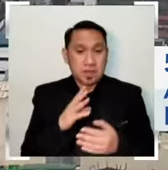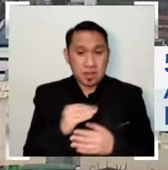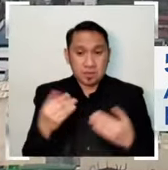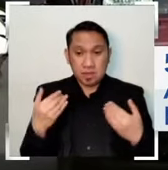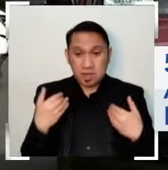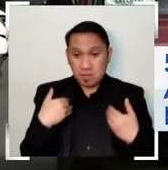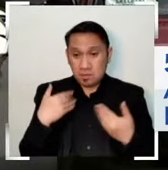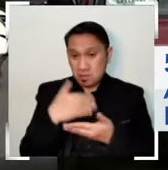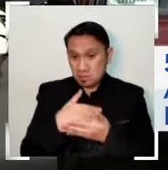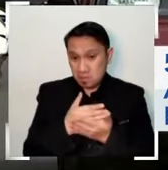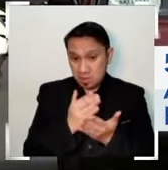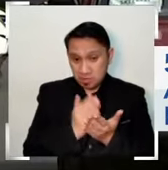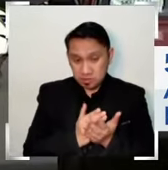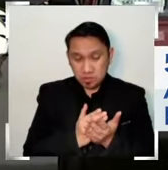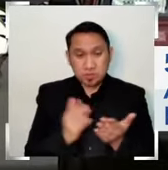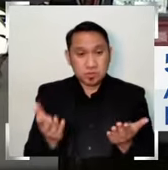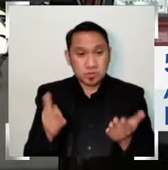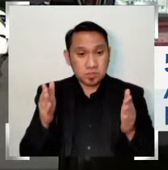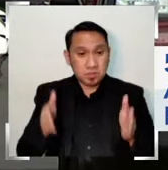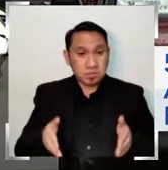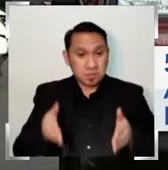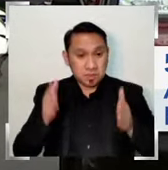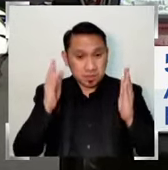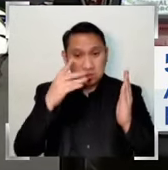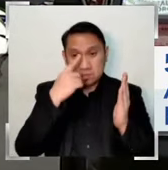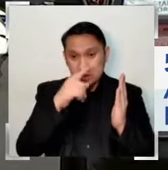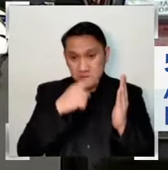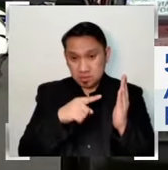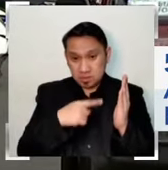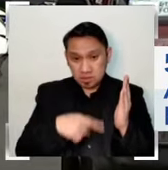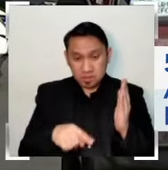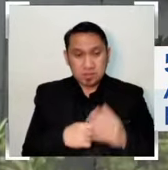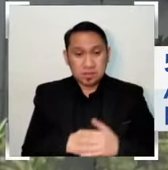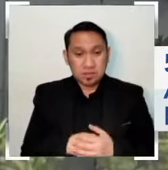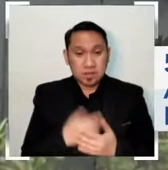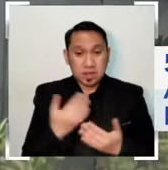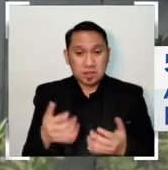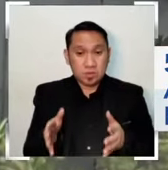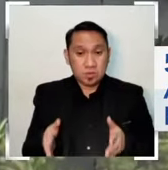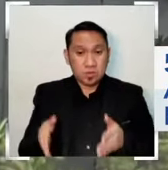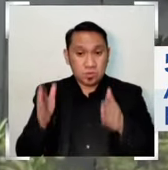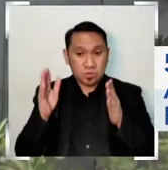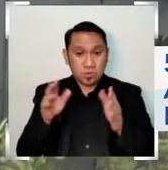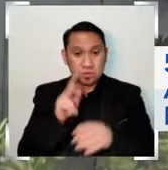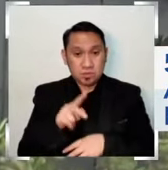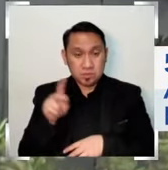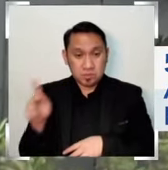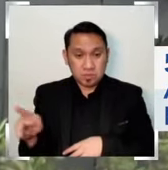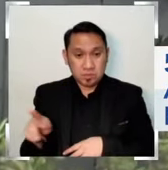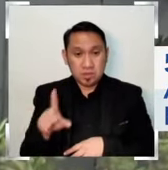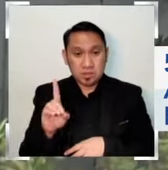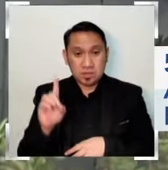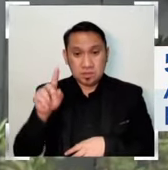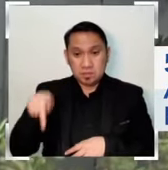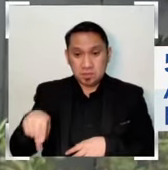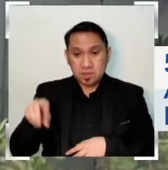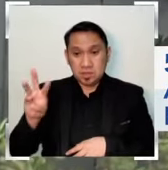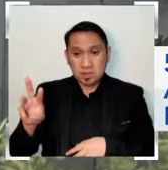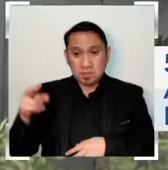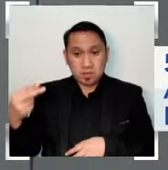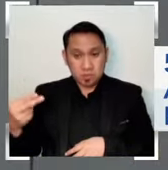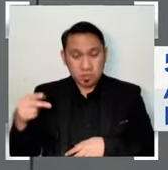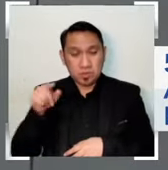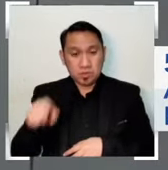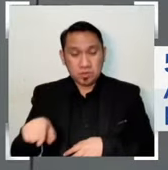sa retrofitting ng mga gusali. Itinatayo rin daw sa Pampanga ang alternatibong building ng DPWH na magiging command